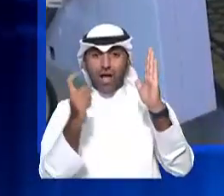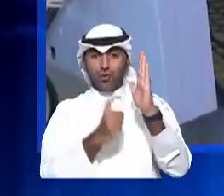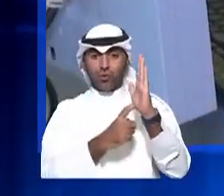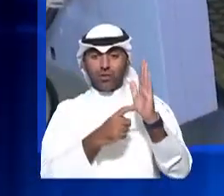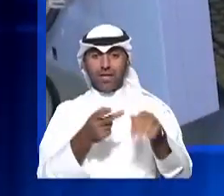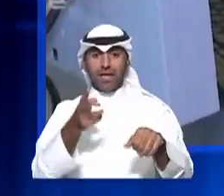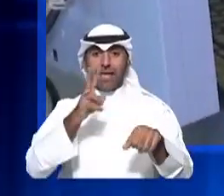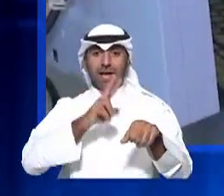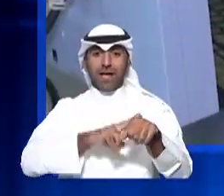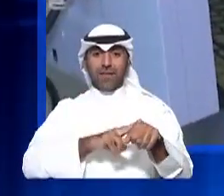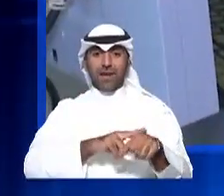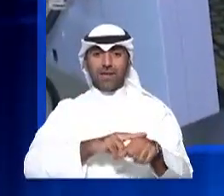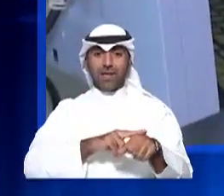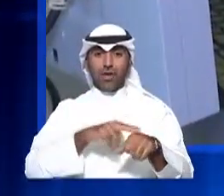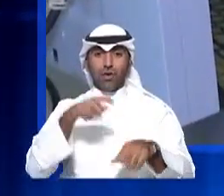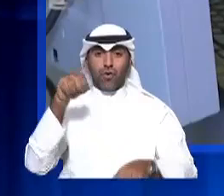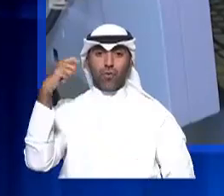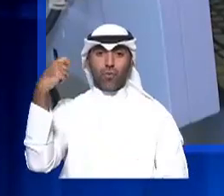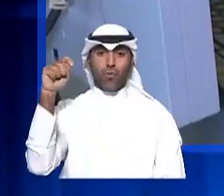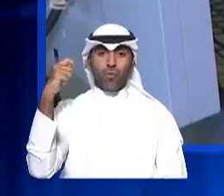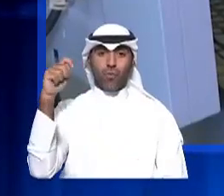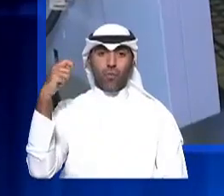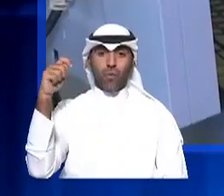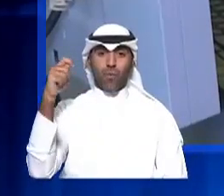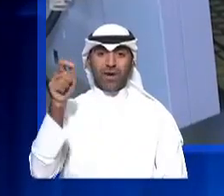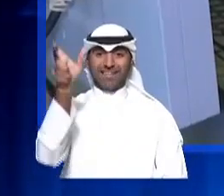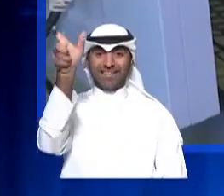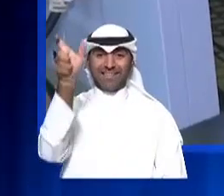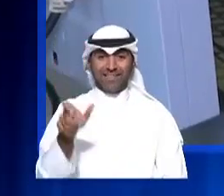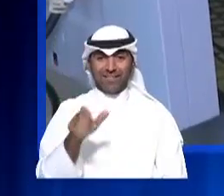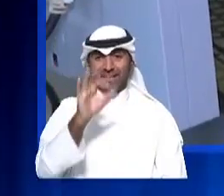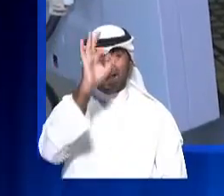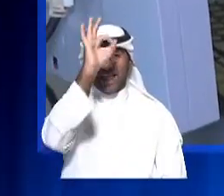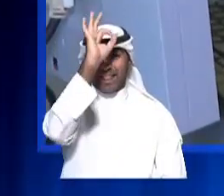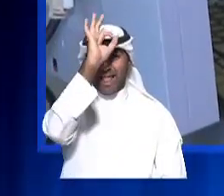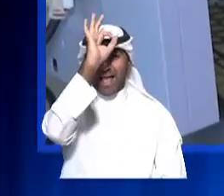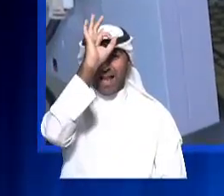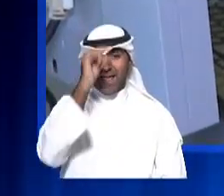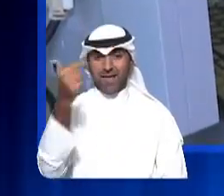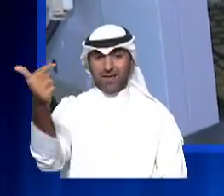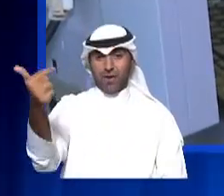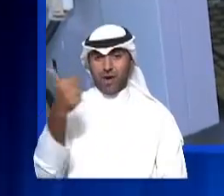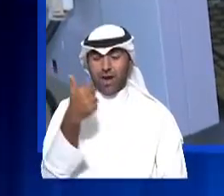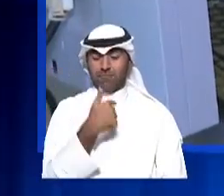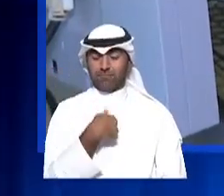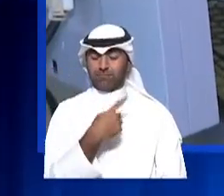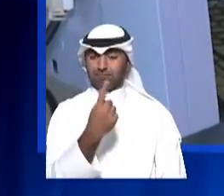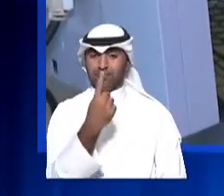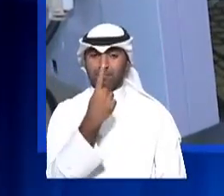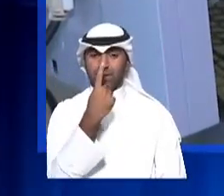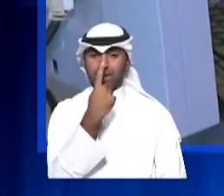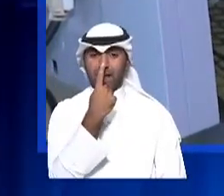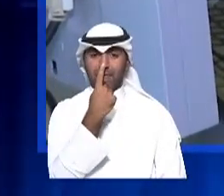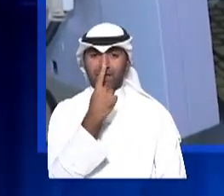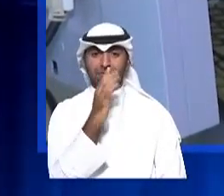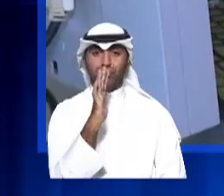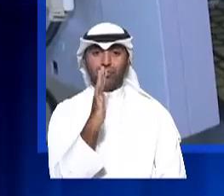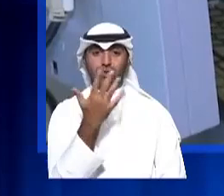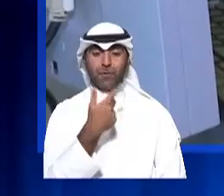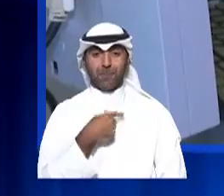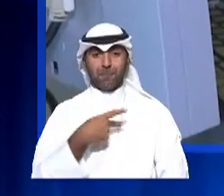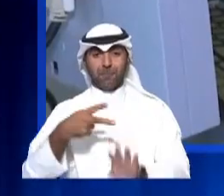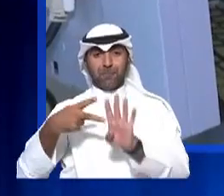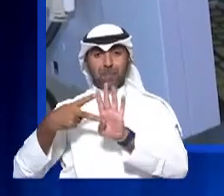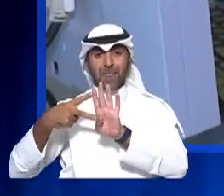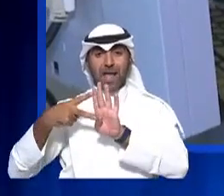الداخلية وسيدي سعادة الفريق وكيل وزارة وسيدي وكيل مساعد لشؤون الأمن المنافذ والحدود